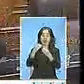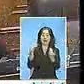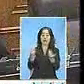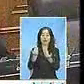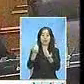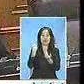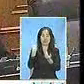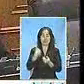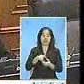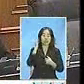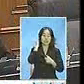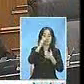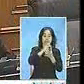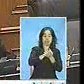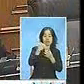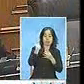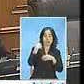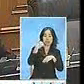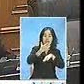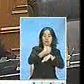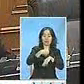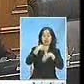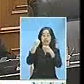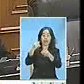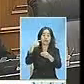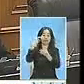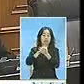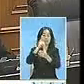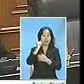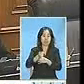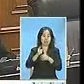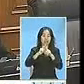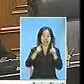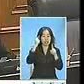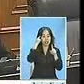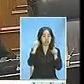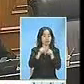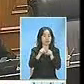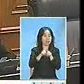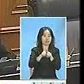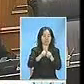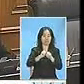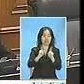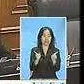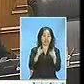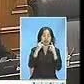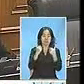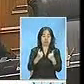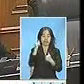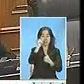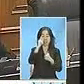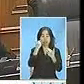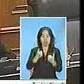สามีเป็นก็อยากให้ภรรยาเป็นแต่สิ่งเหล่านี้ไม่ได้หมายความว่าเขาต้องเห็นเหมือนกันนะครับและวันนี้ความเป็นจริงในบ้านเ